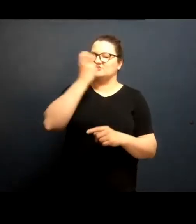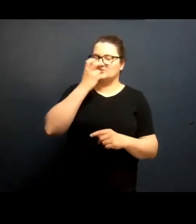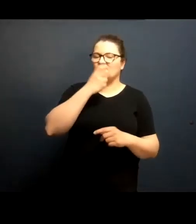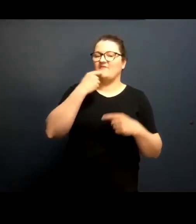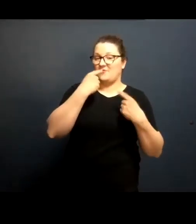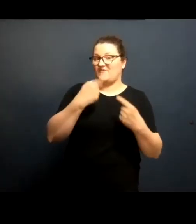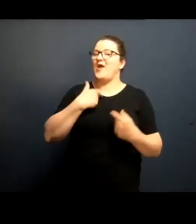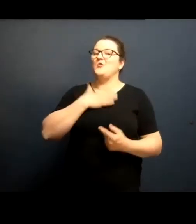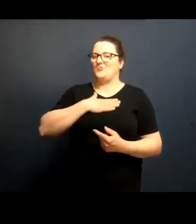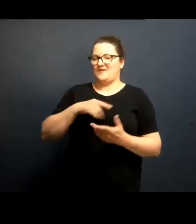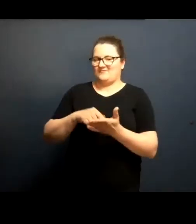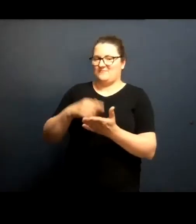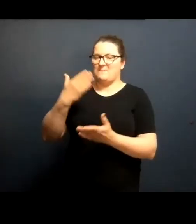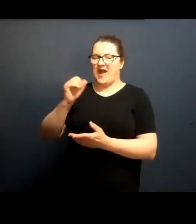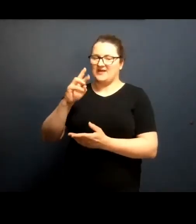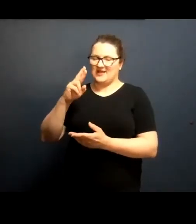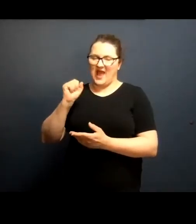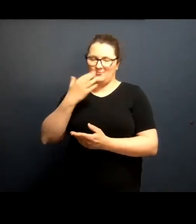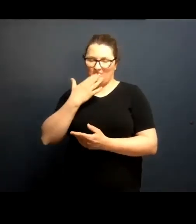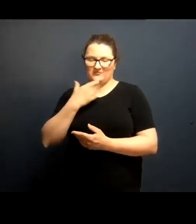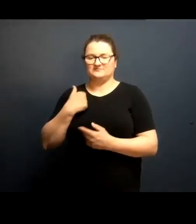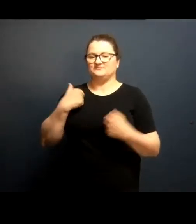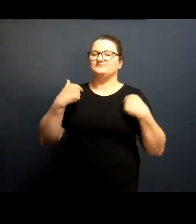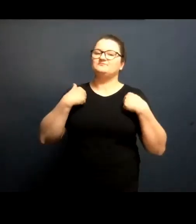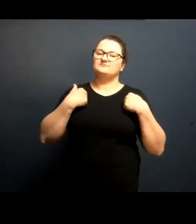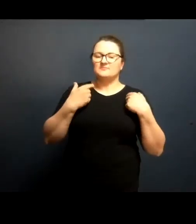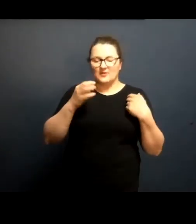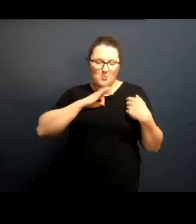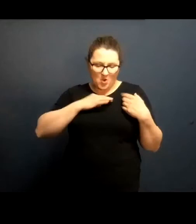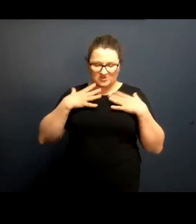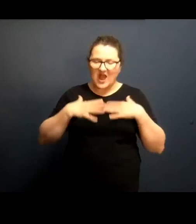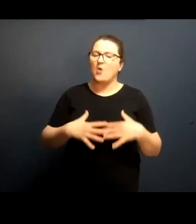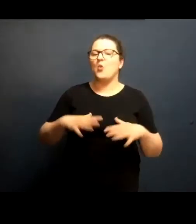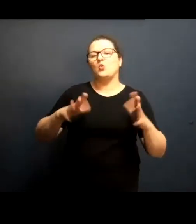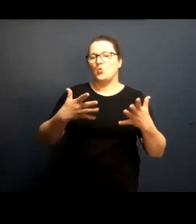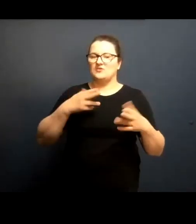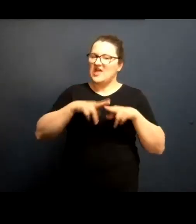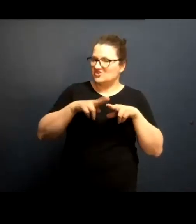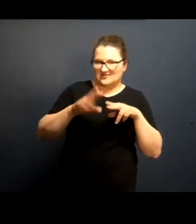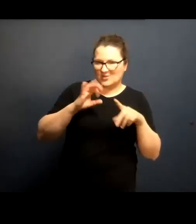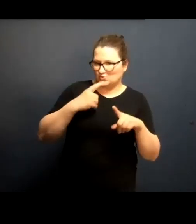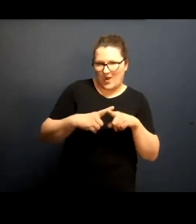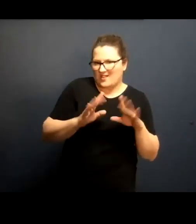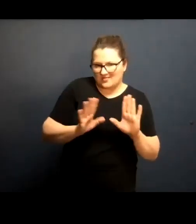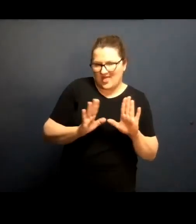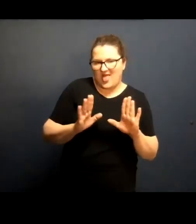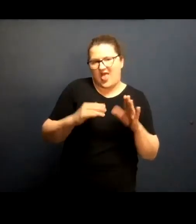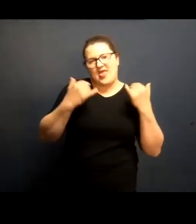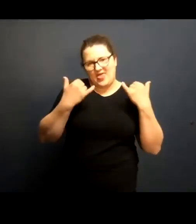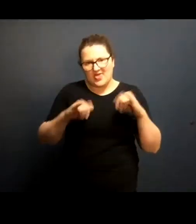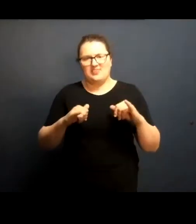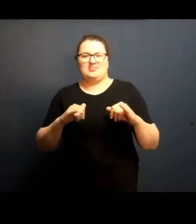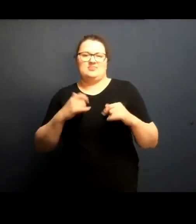ja bardzo lubię tę opowiedź Marii. Nie posługuję się swoim ciałem jako narzędziem seksualnym. Stosuję inne narzędzia, o których mówi.